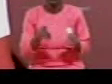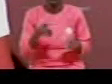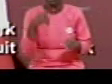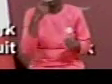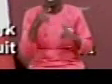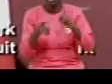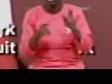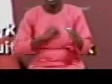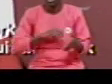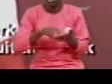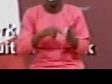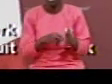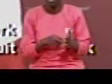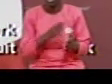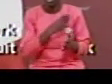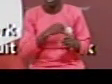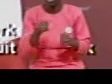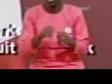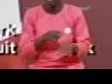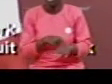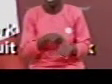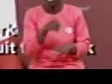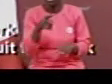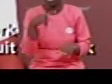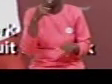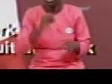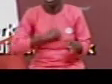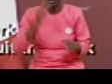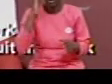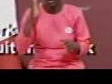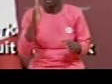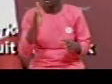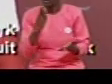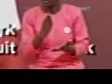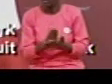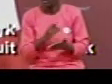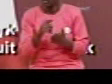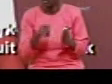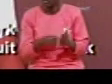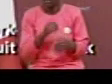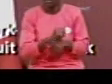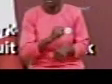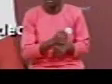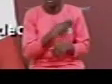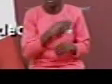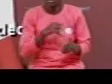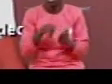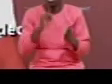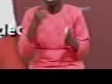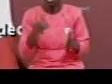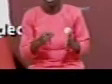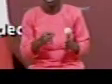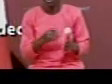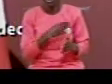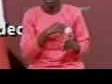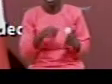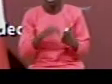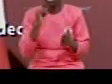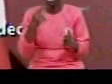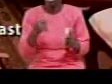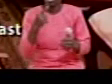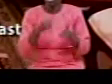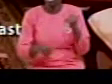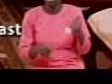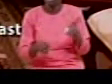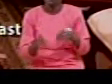أقصد إن حضرتك مش مدي نفسك راحة، وكل مرة تقول أنا هبطل الشغل ده، هبطل ودي آخر مرة آخر مرة، وحضرتك مش قادر تاخد